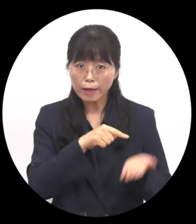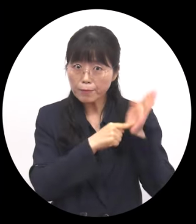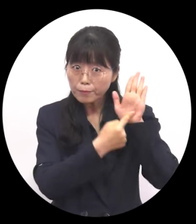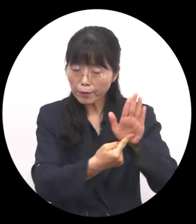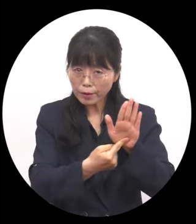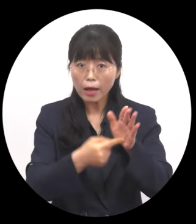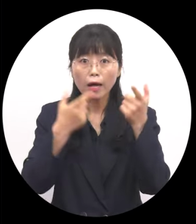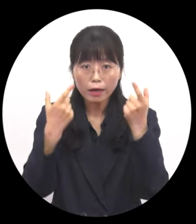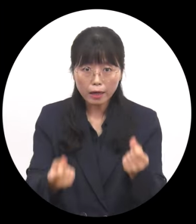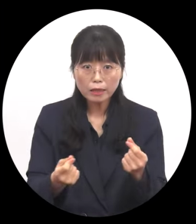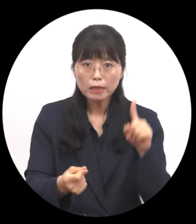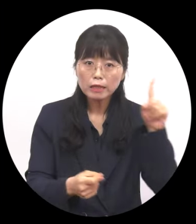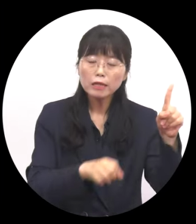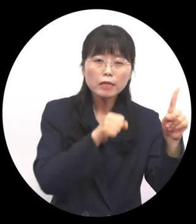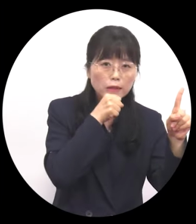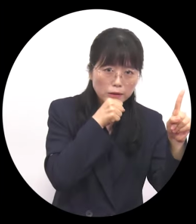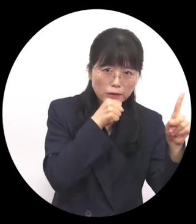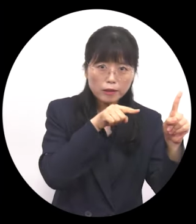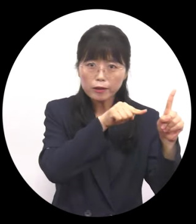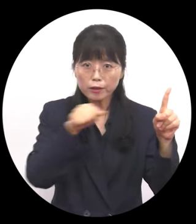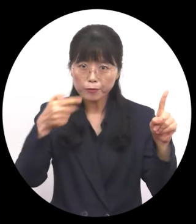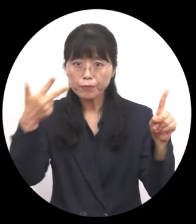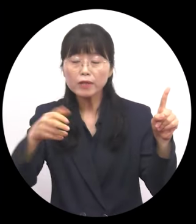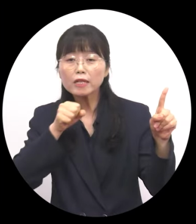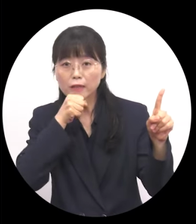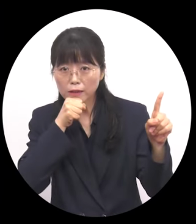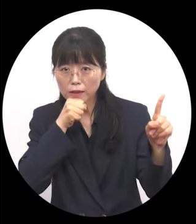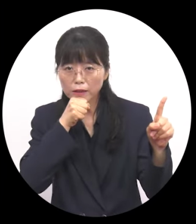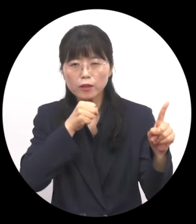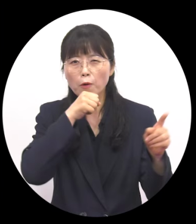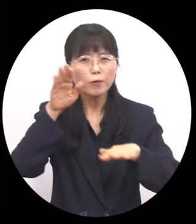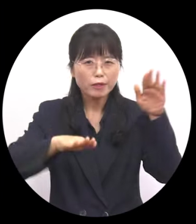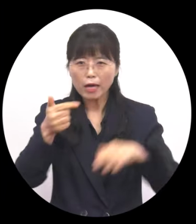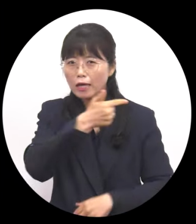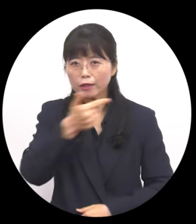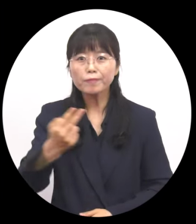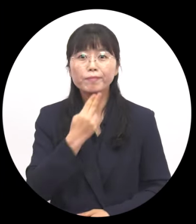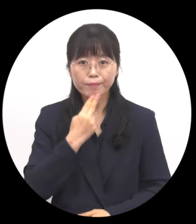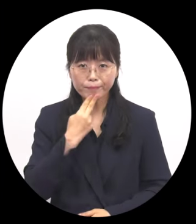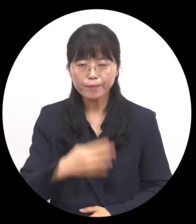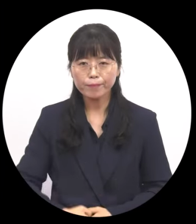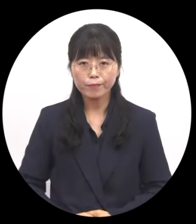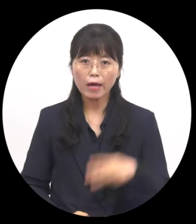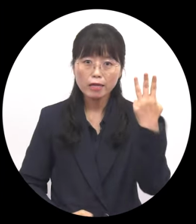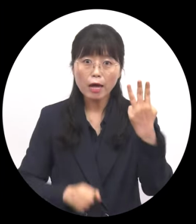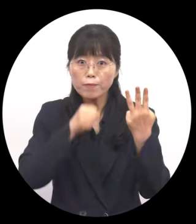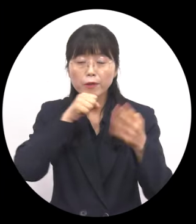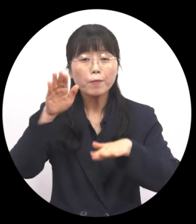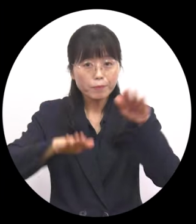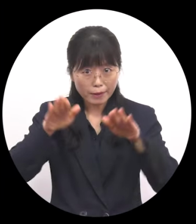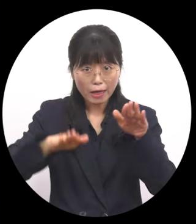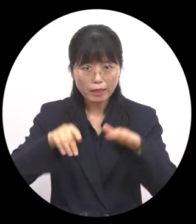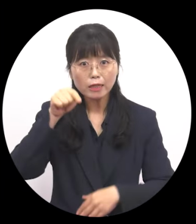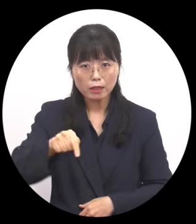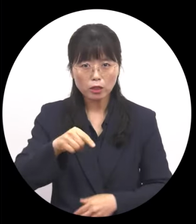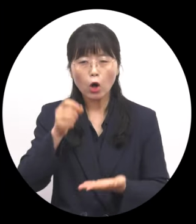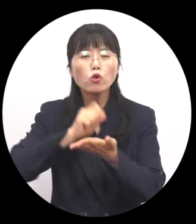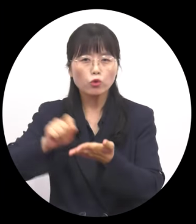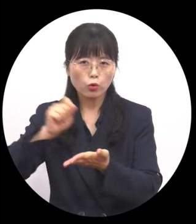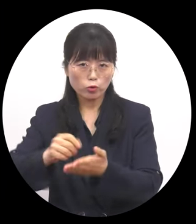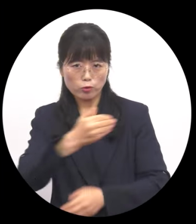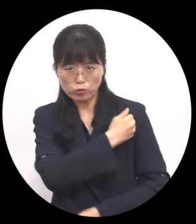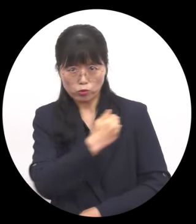드린 바와 같이 1등급에서 7등급까지의 점수 차이가 크지 않아요. 3점 차이이고요. 그것은